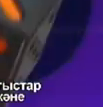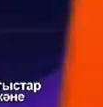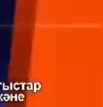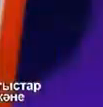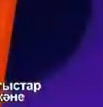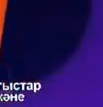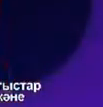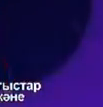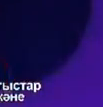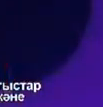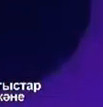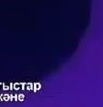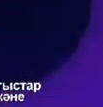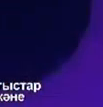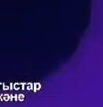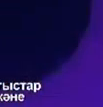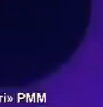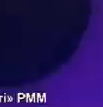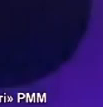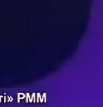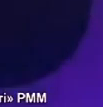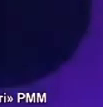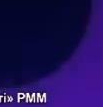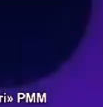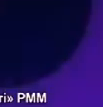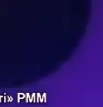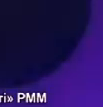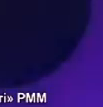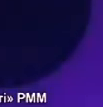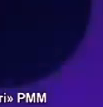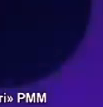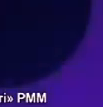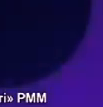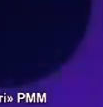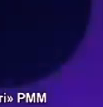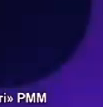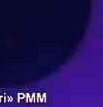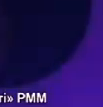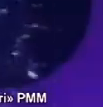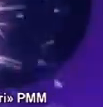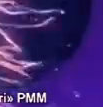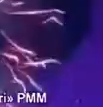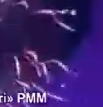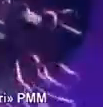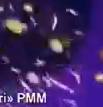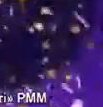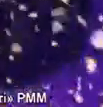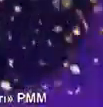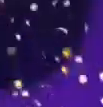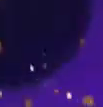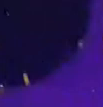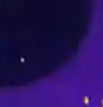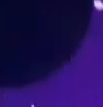оңай. Винлайн қосымшасын жүктеп алыңыз. 5 үздік матчтың нәтижелерін таңдаңыз. Және 5 миллион теңге сіз